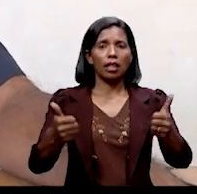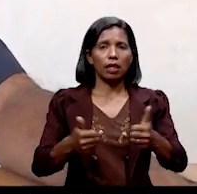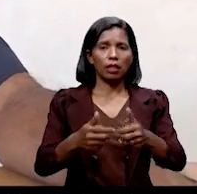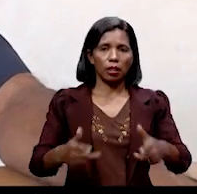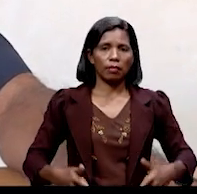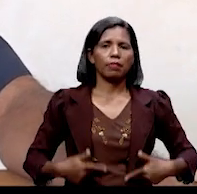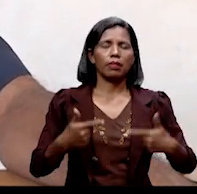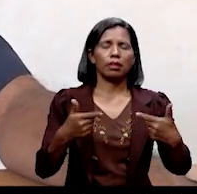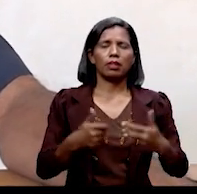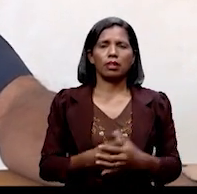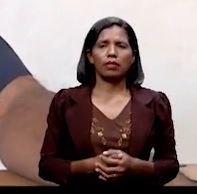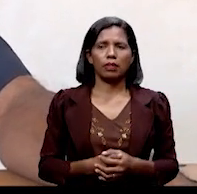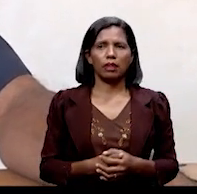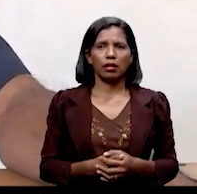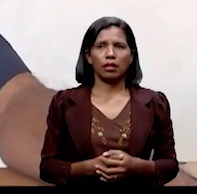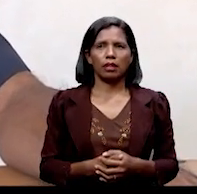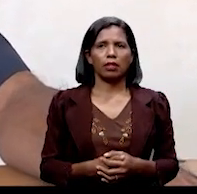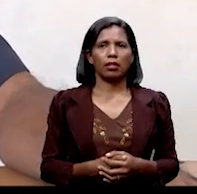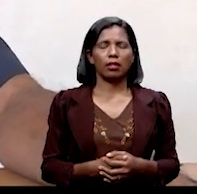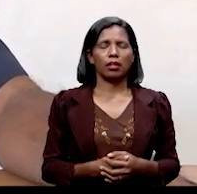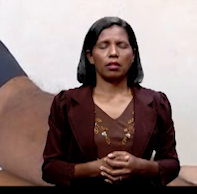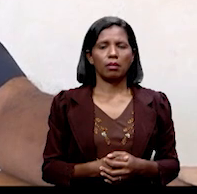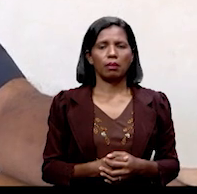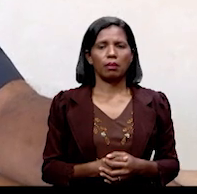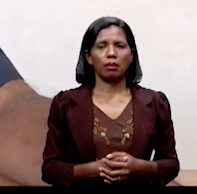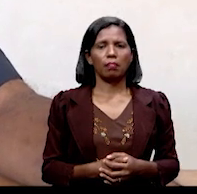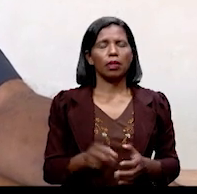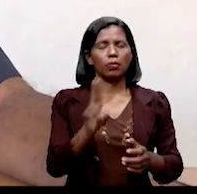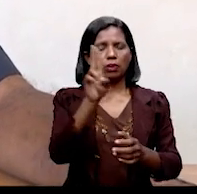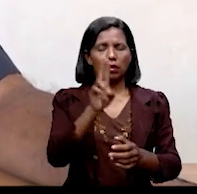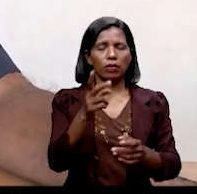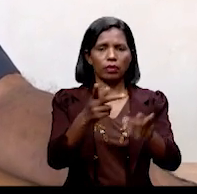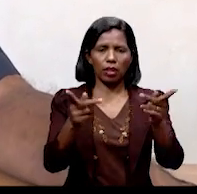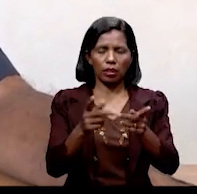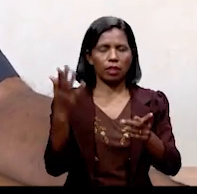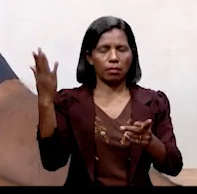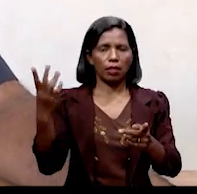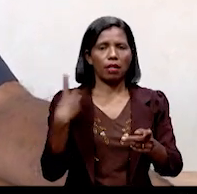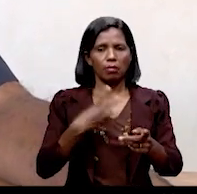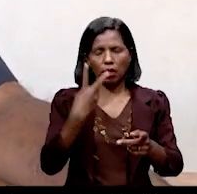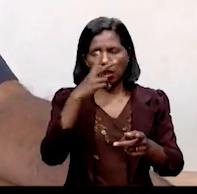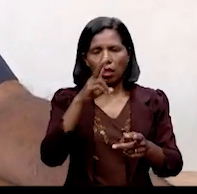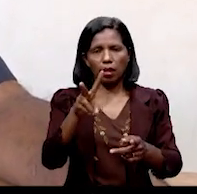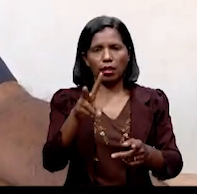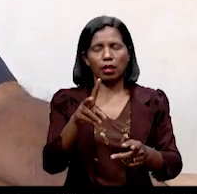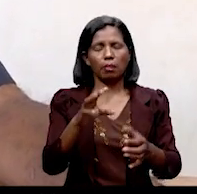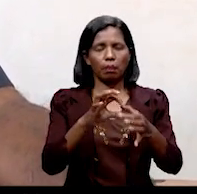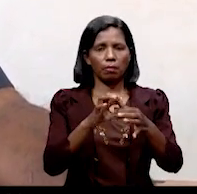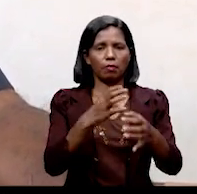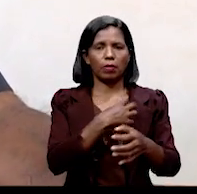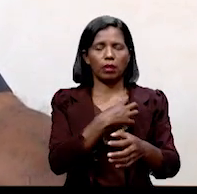ba okupa filafali fatina ba nta ita ruku kar sitine ekipa patrolia ho